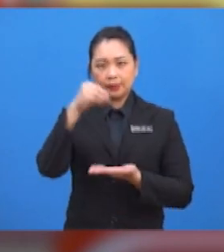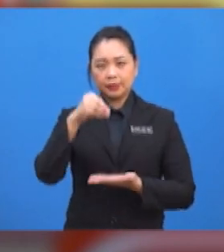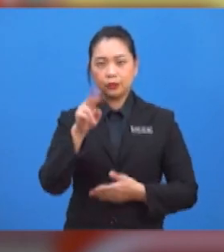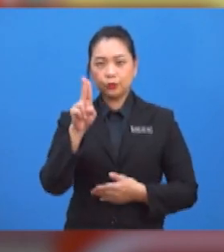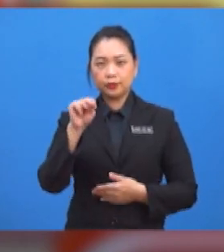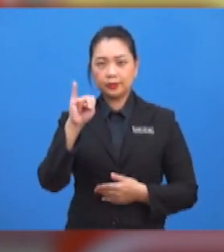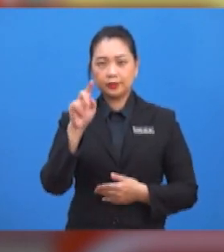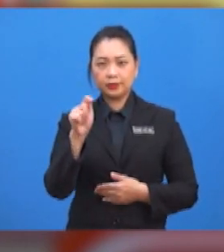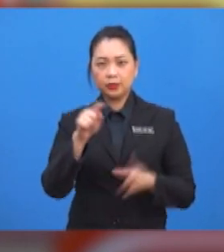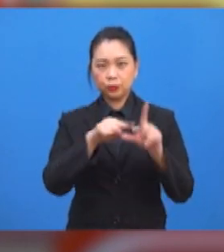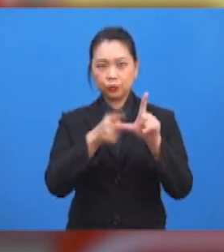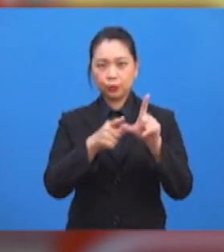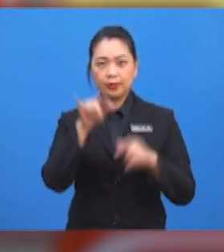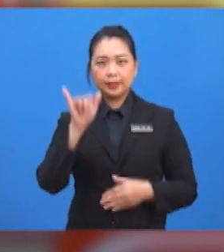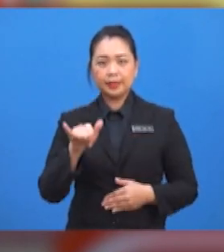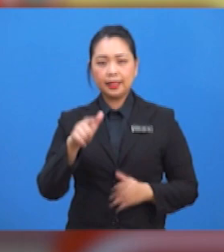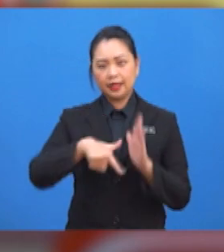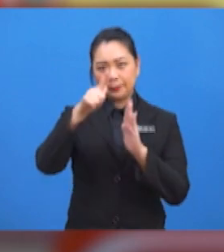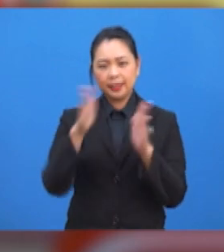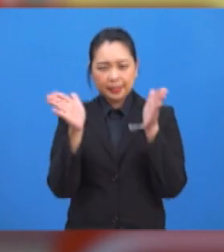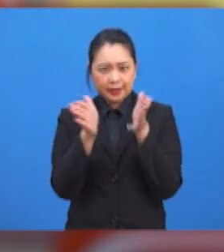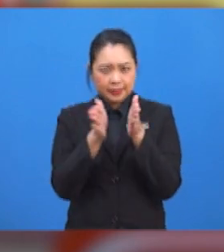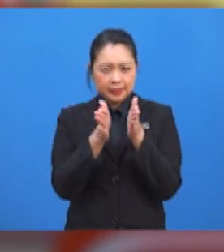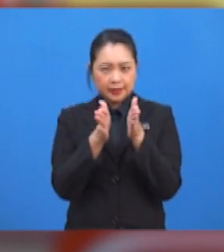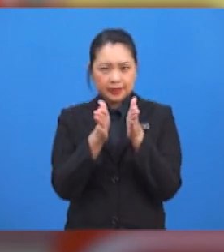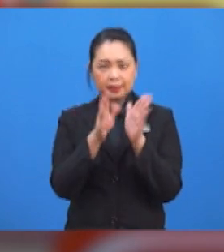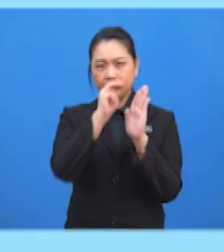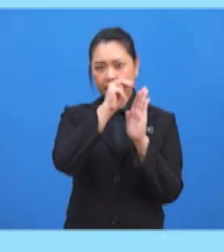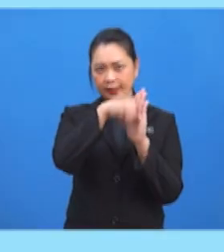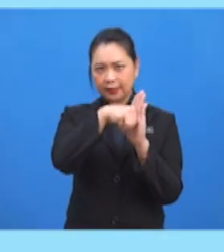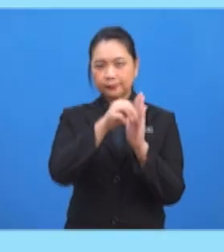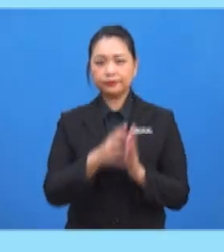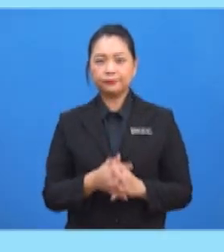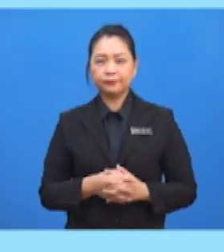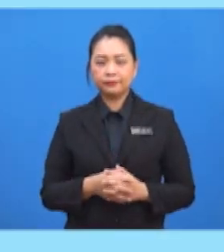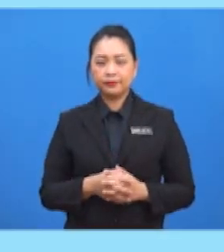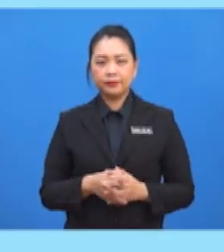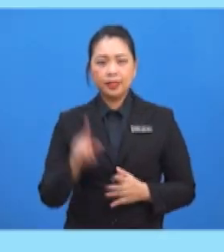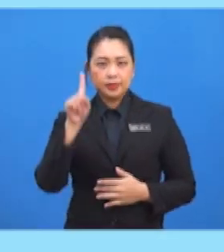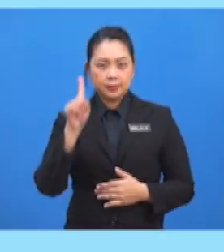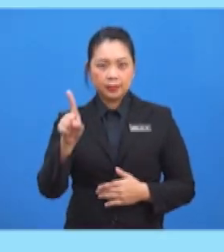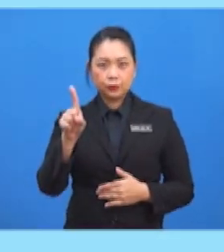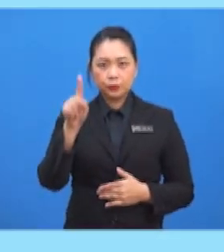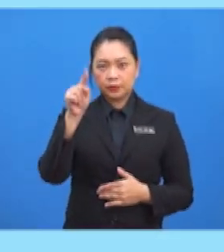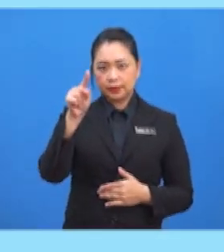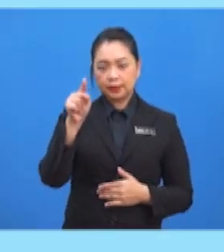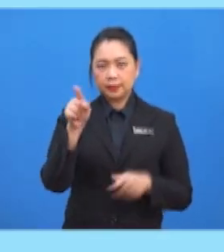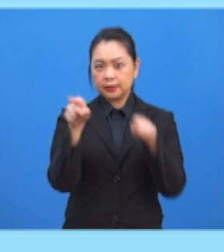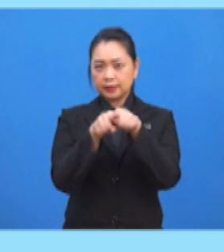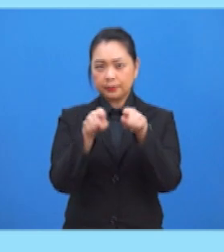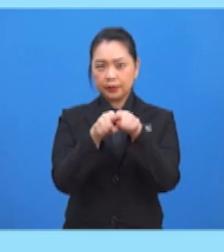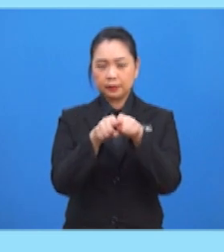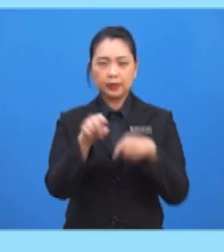unit ukuran sudut yang lebih kecil, iaitu minit. Satu darjah sama